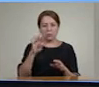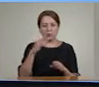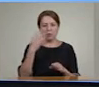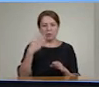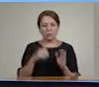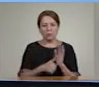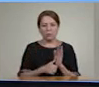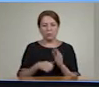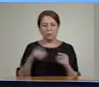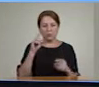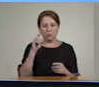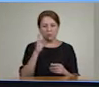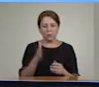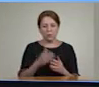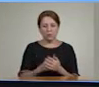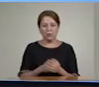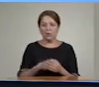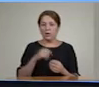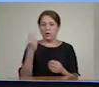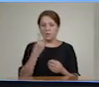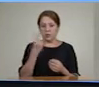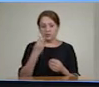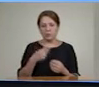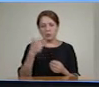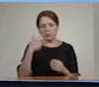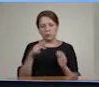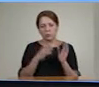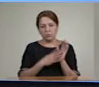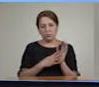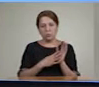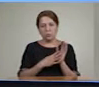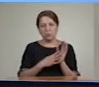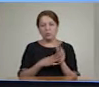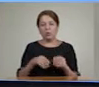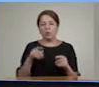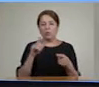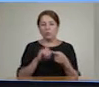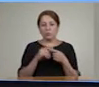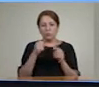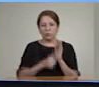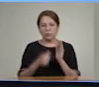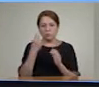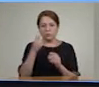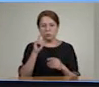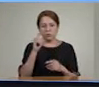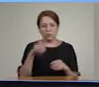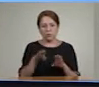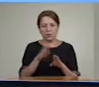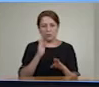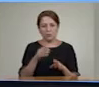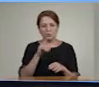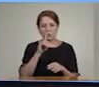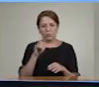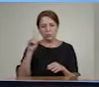qo'shsak 100. Ikkinchi qavs ham 39 qo'shuv 61 100 ga teng. Demak, 100